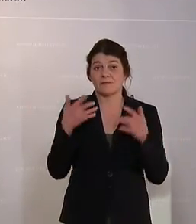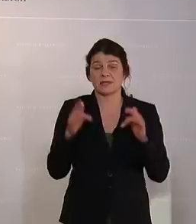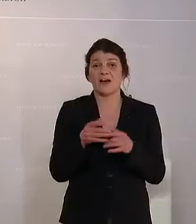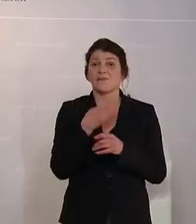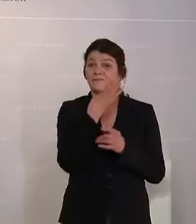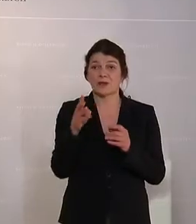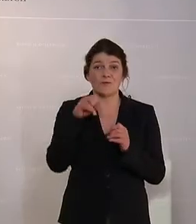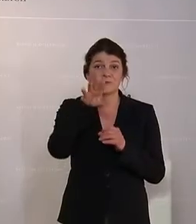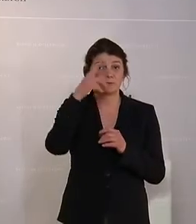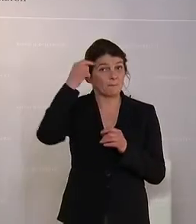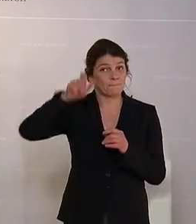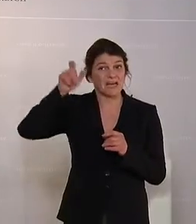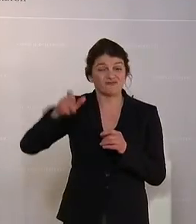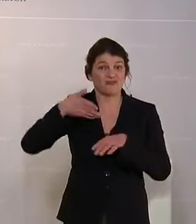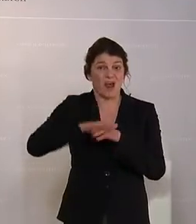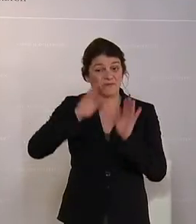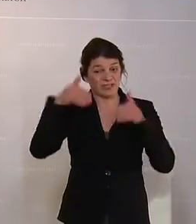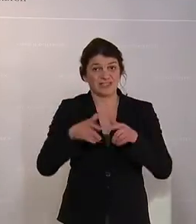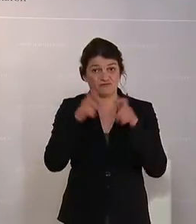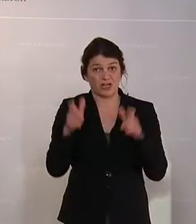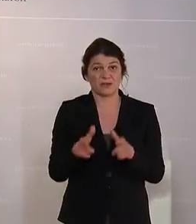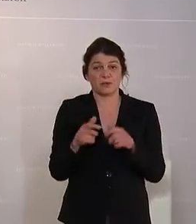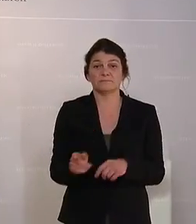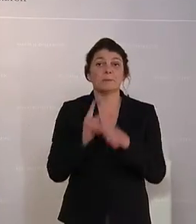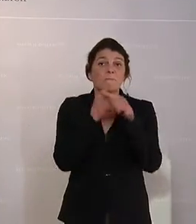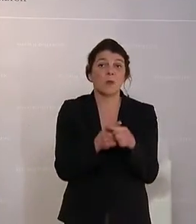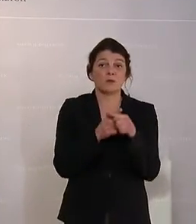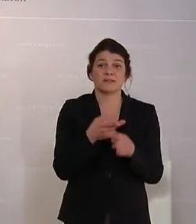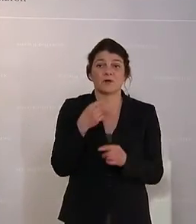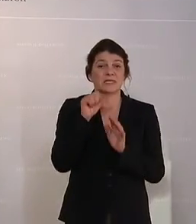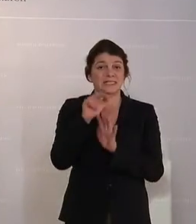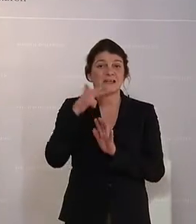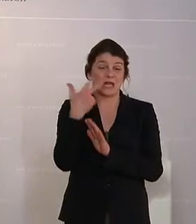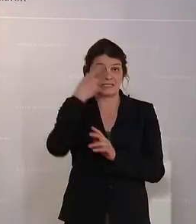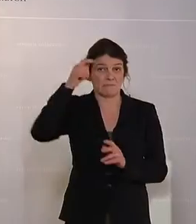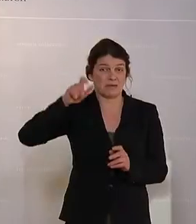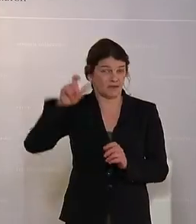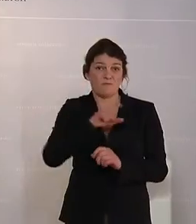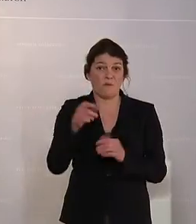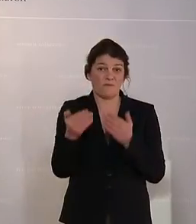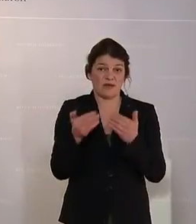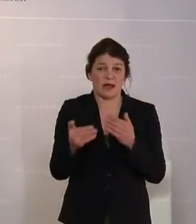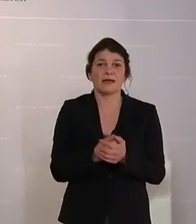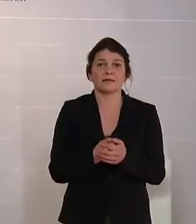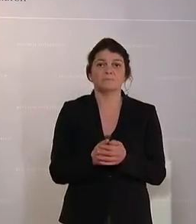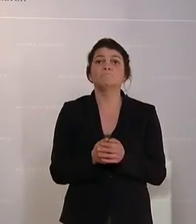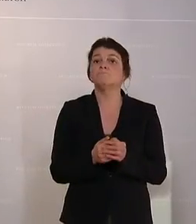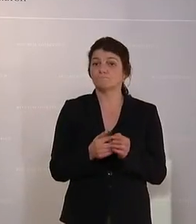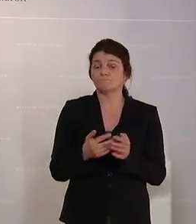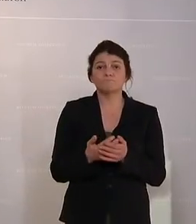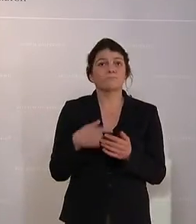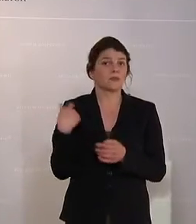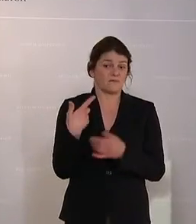415 Menschen derzeit liegen auf den Intensivstationen, ein Plus von 86 Menschen im Wochenvergleich. Wir